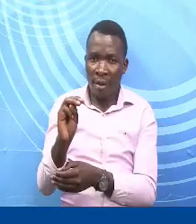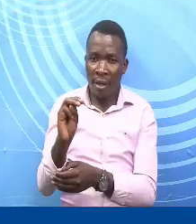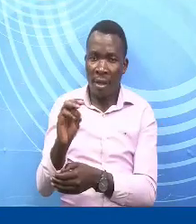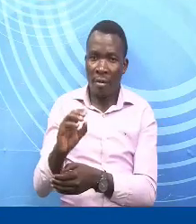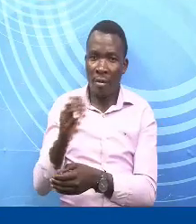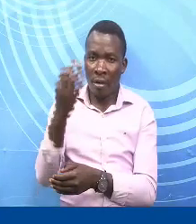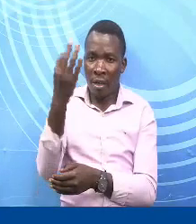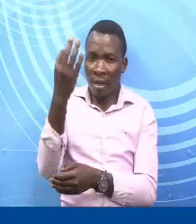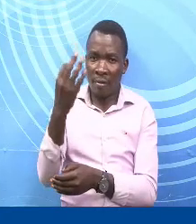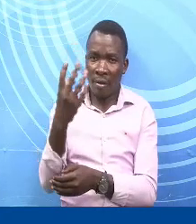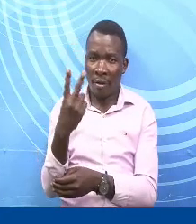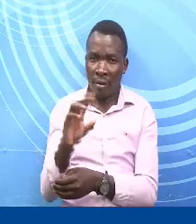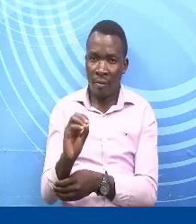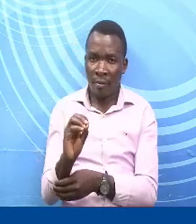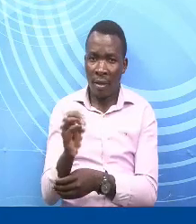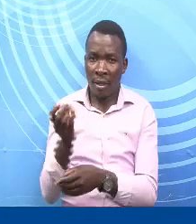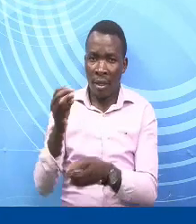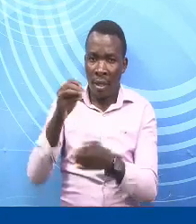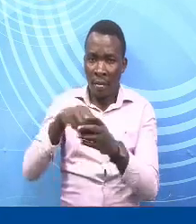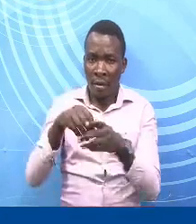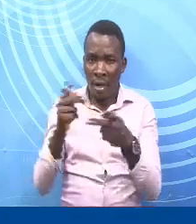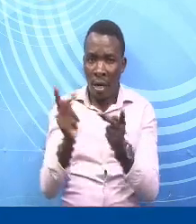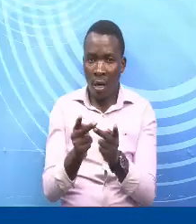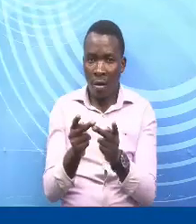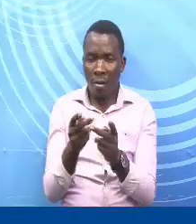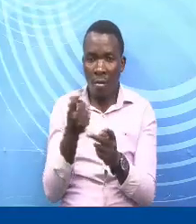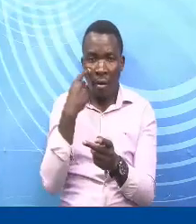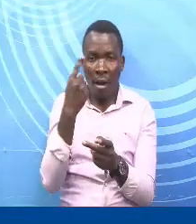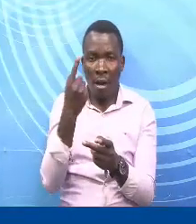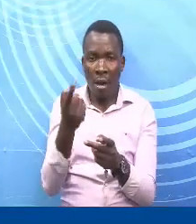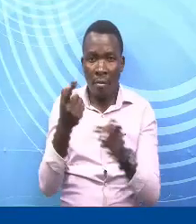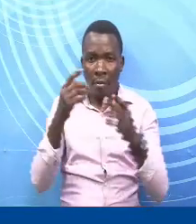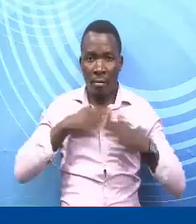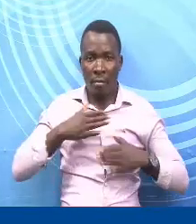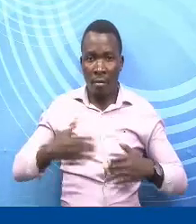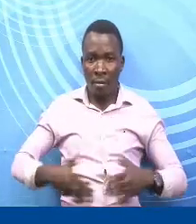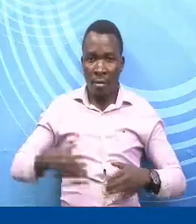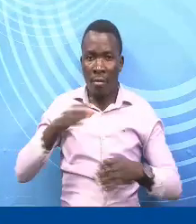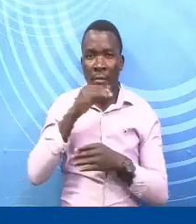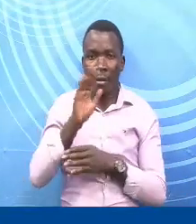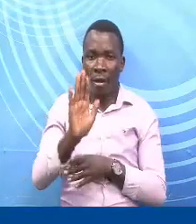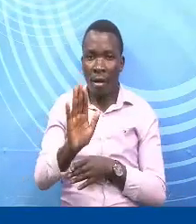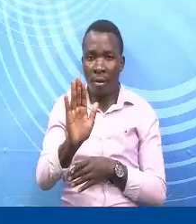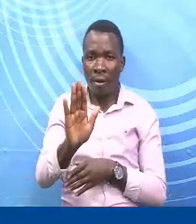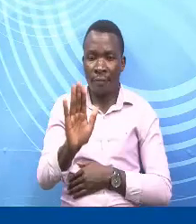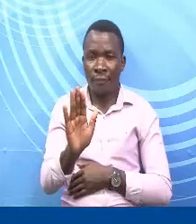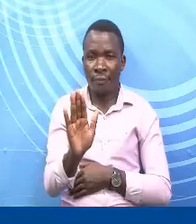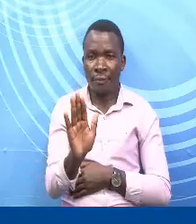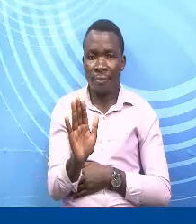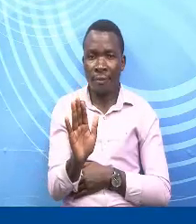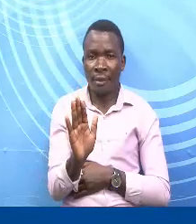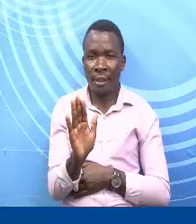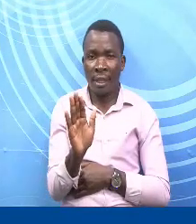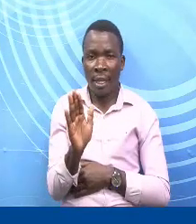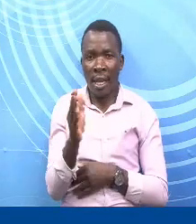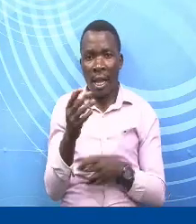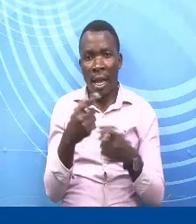harimo hari ahantu babonye umubiri w'umugabo we kuko ubwo rero